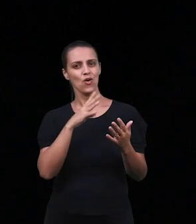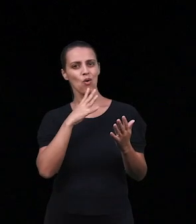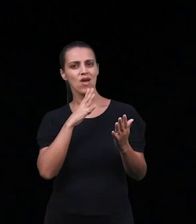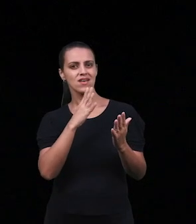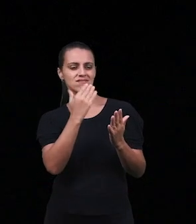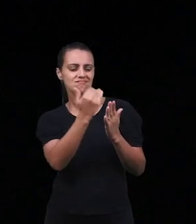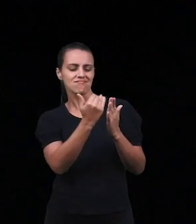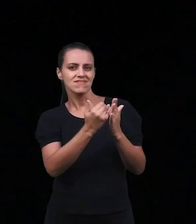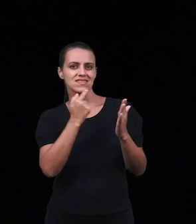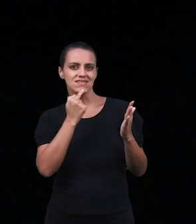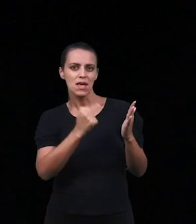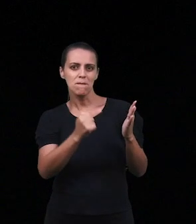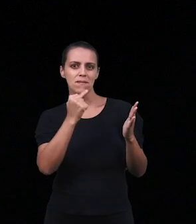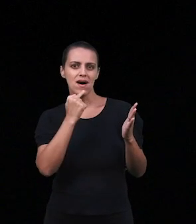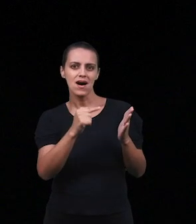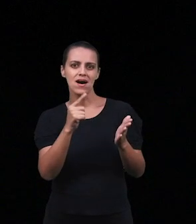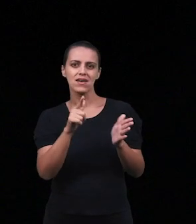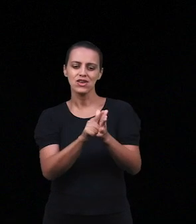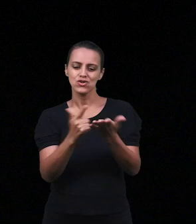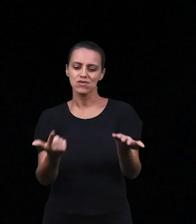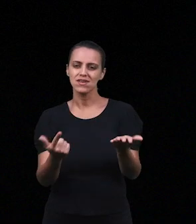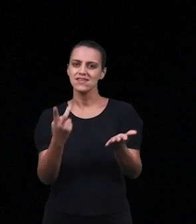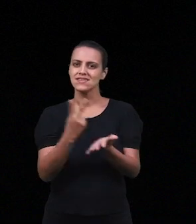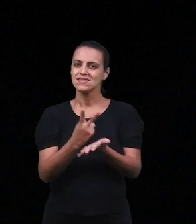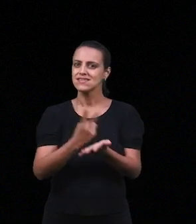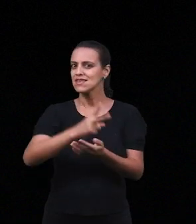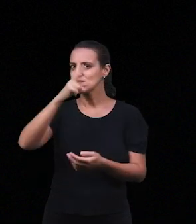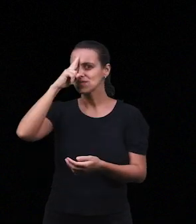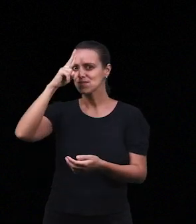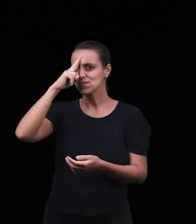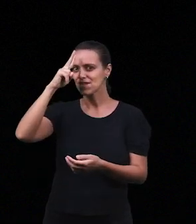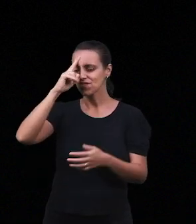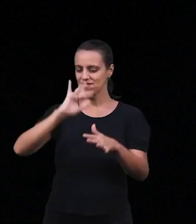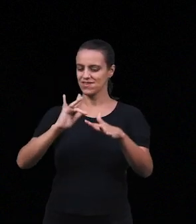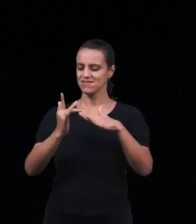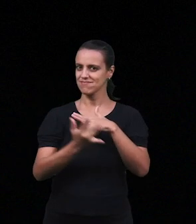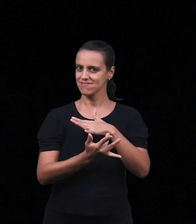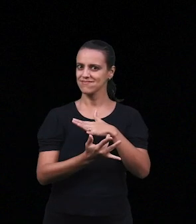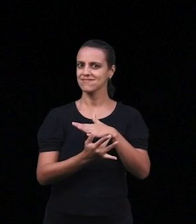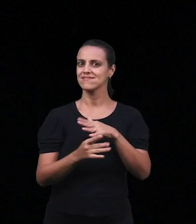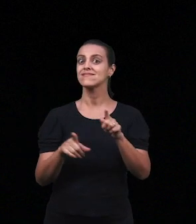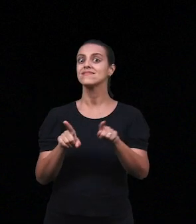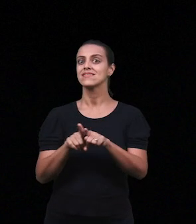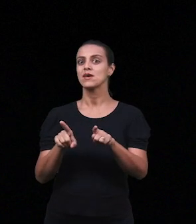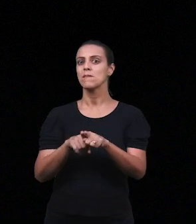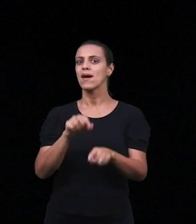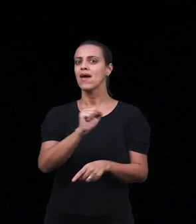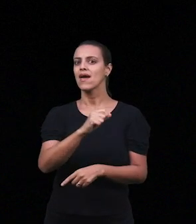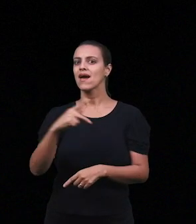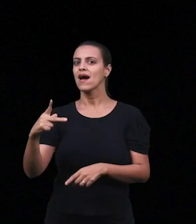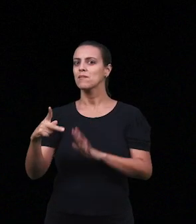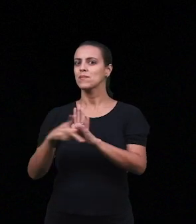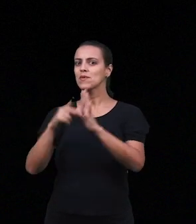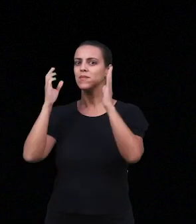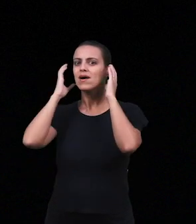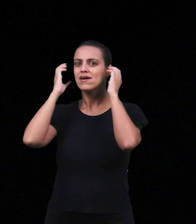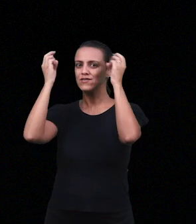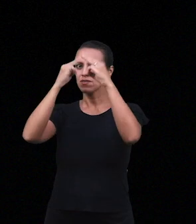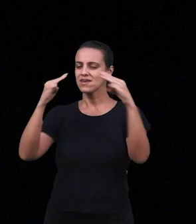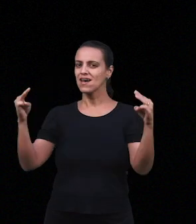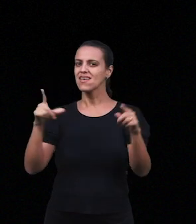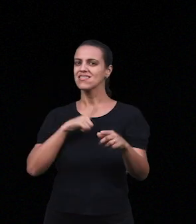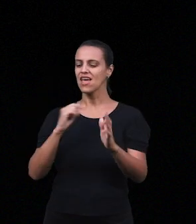notre agenda hebdomadaire publié tous les lundis dans nos réseaux sociaux. Dans l'application de la radio Manaïm, vous pouvez